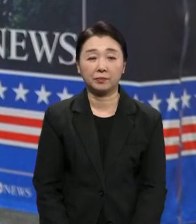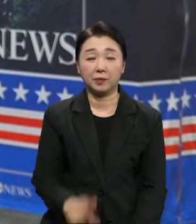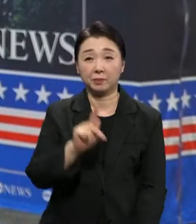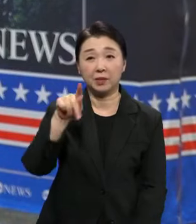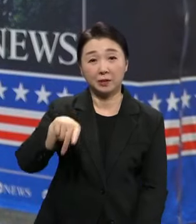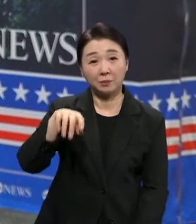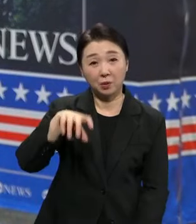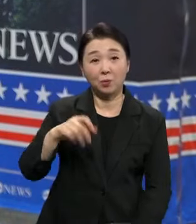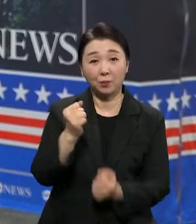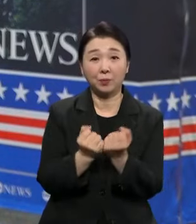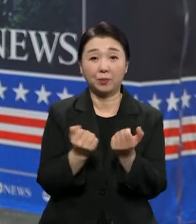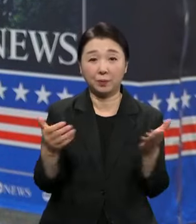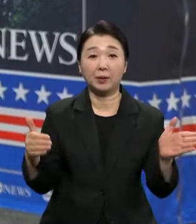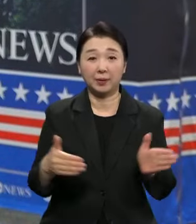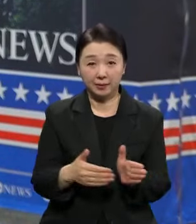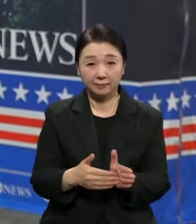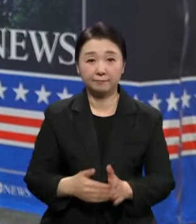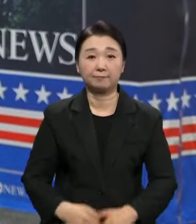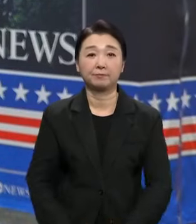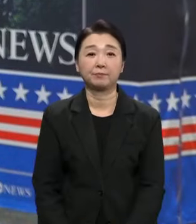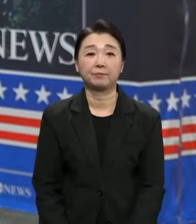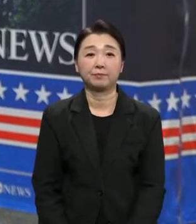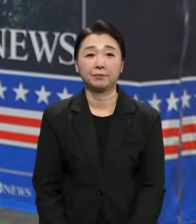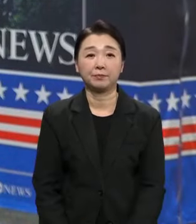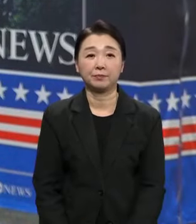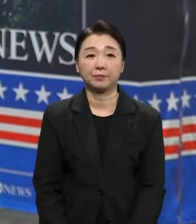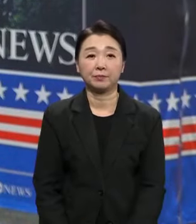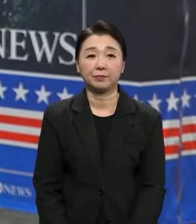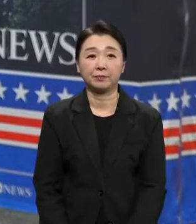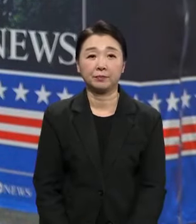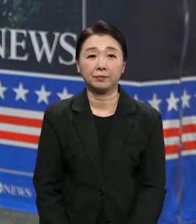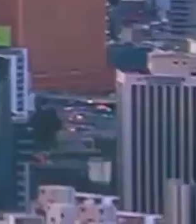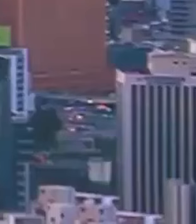열리는 필라델피아 현장에서 JTBC 정강현입니다.